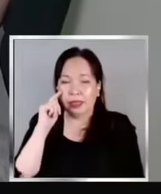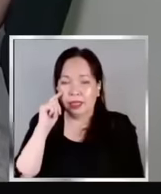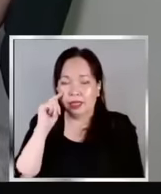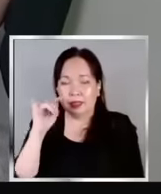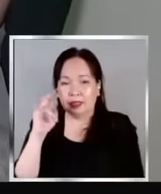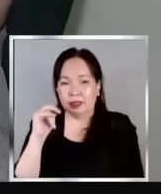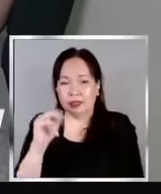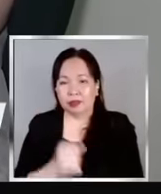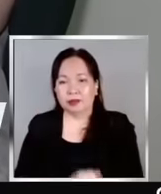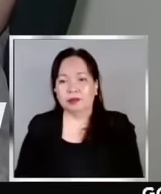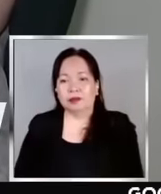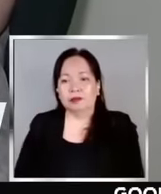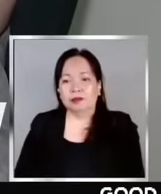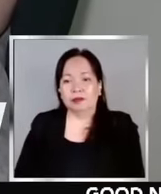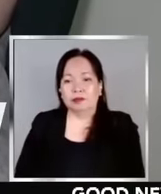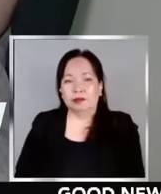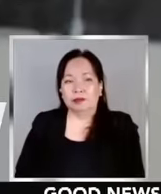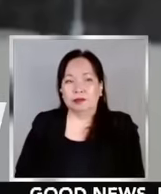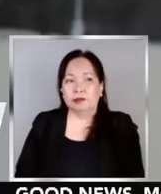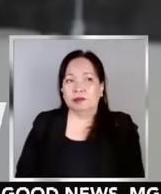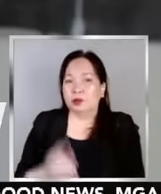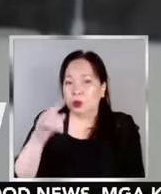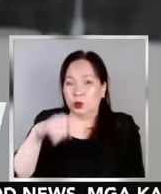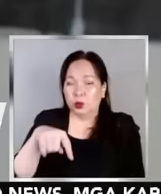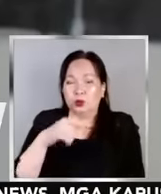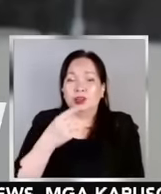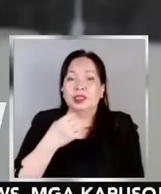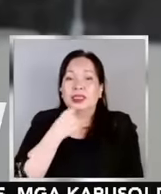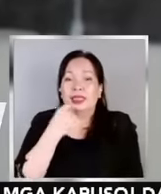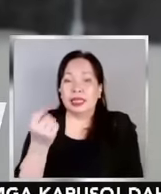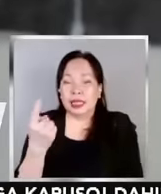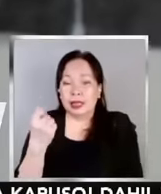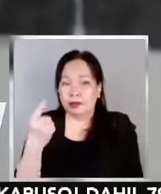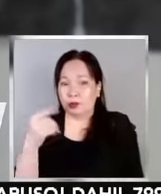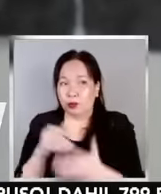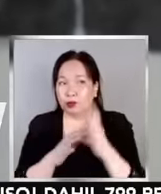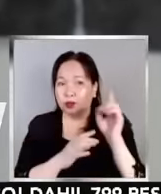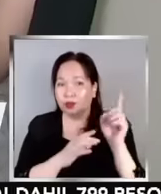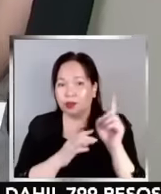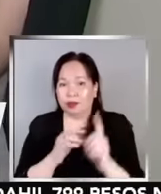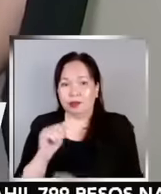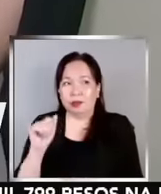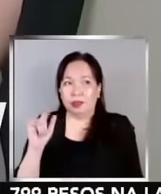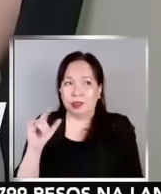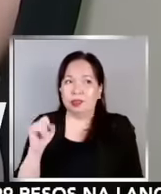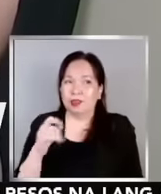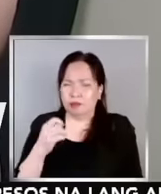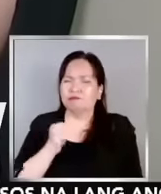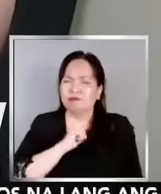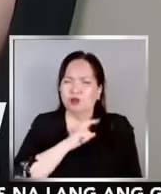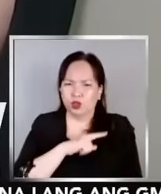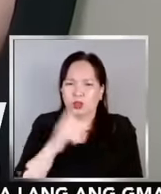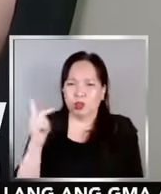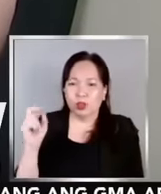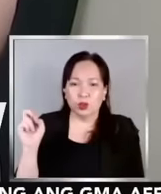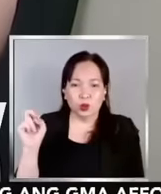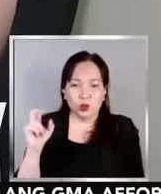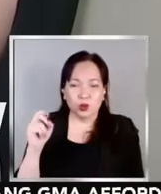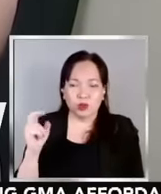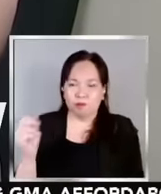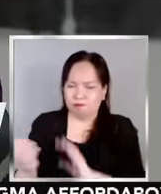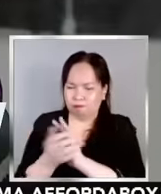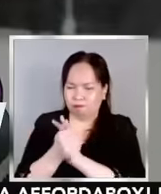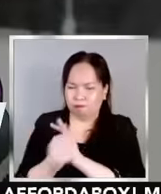Perez para sa grade 11 student na si Alisa malaking tulong ang k21 para mahasa ang kanyang kaalaman at